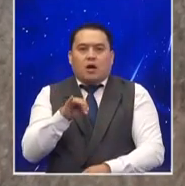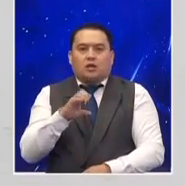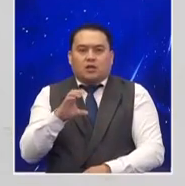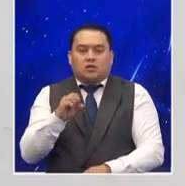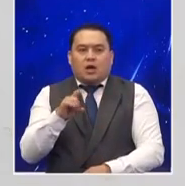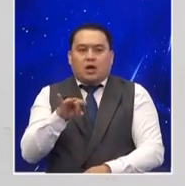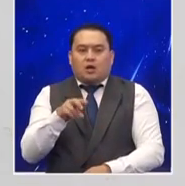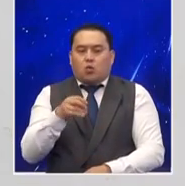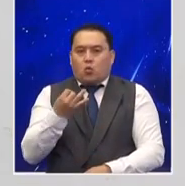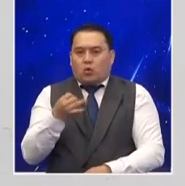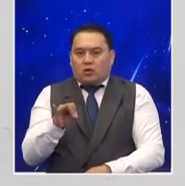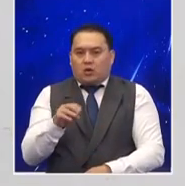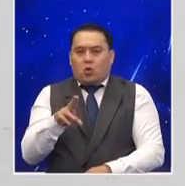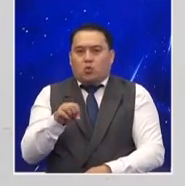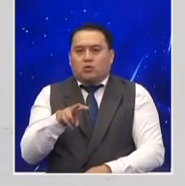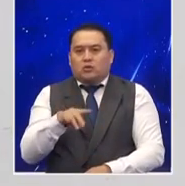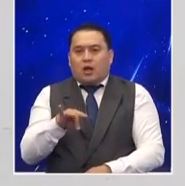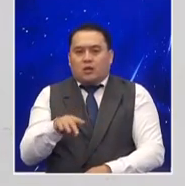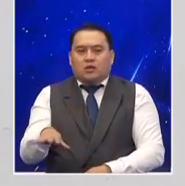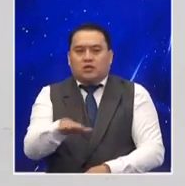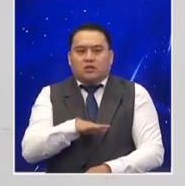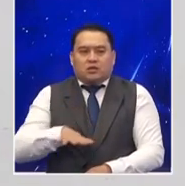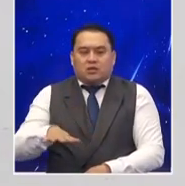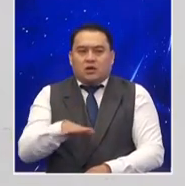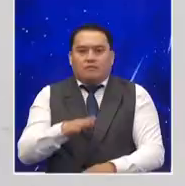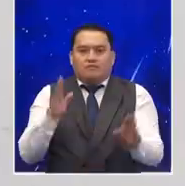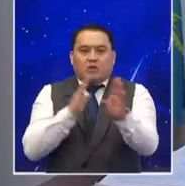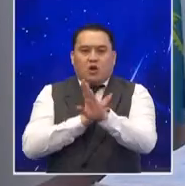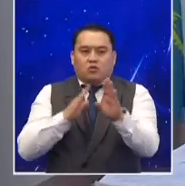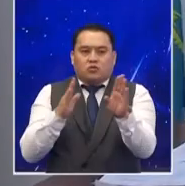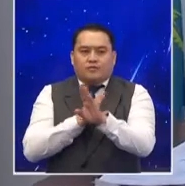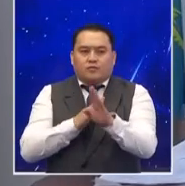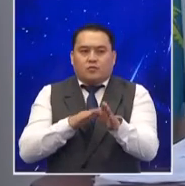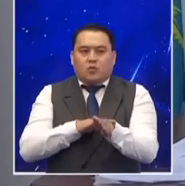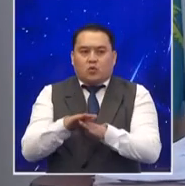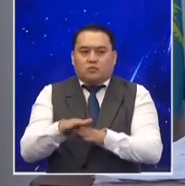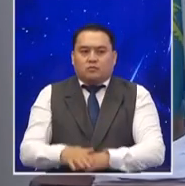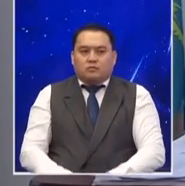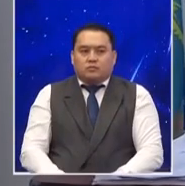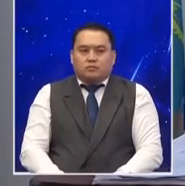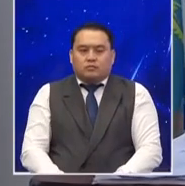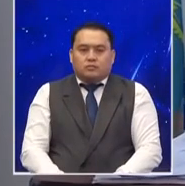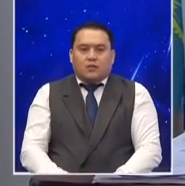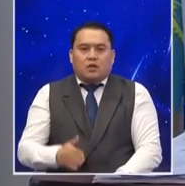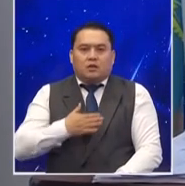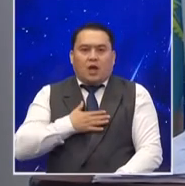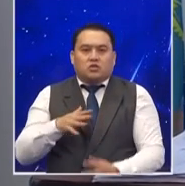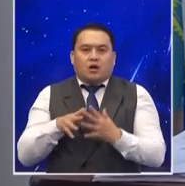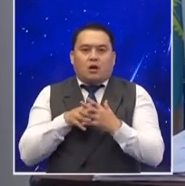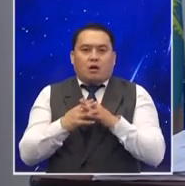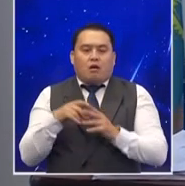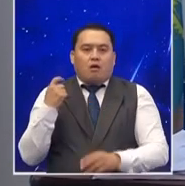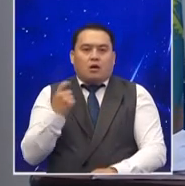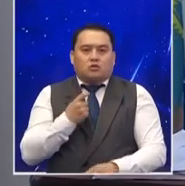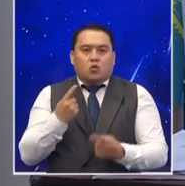Караой, Ахкёль, Куктал. Территория изобилует флорой и фауной. Наше хозяйство самое